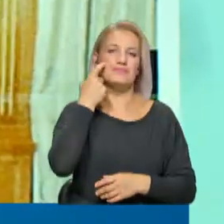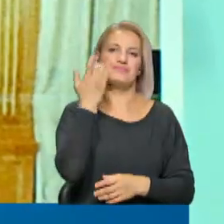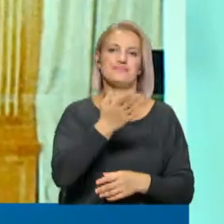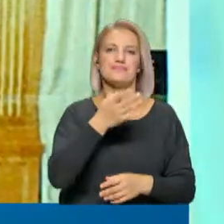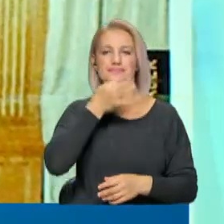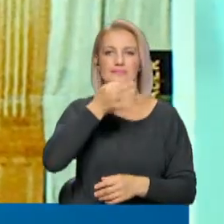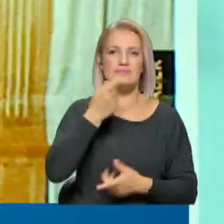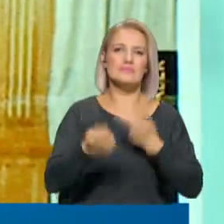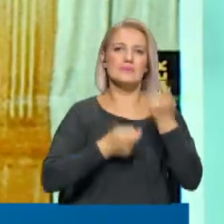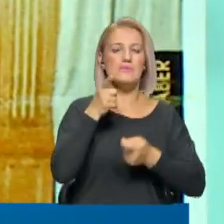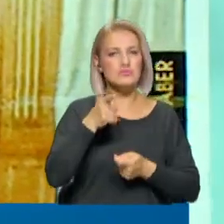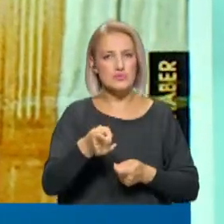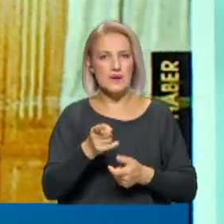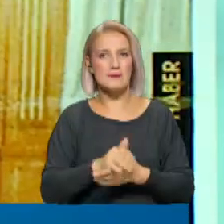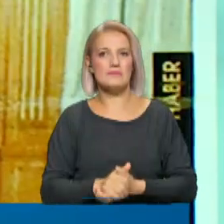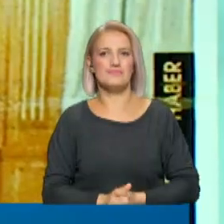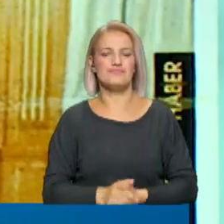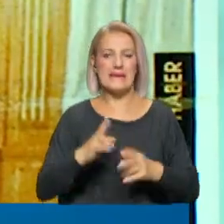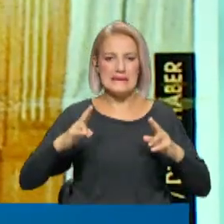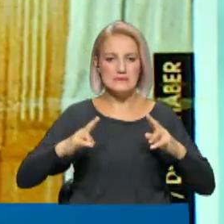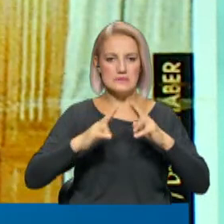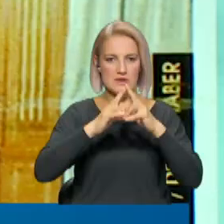kullandı. Bu da aslında